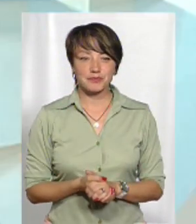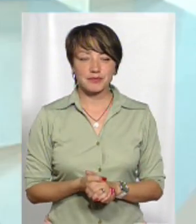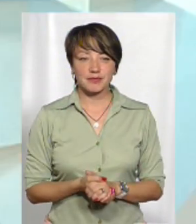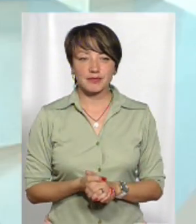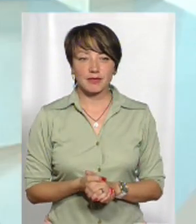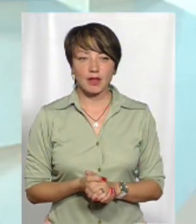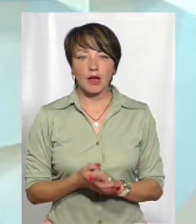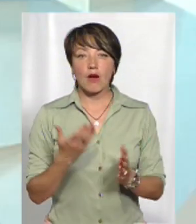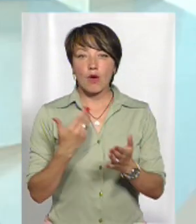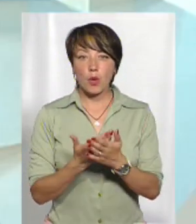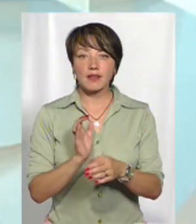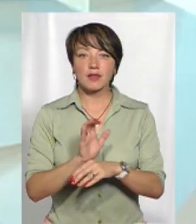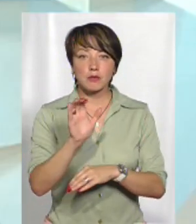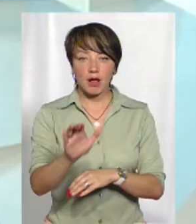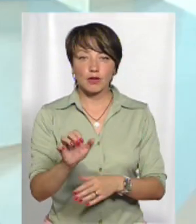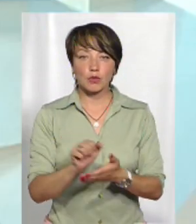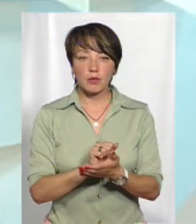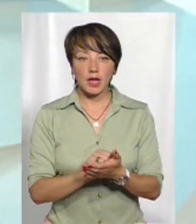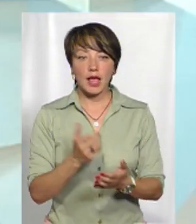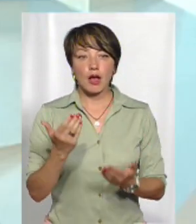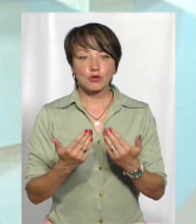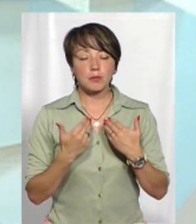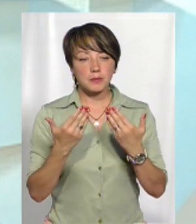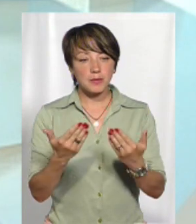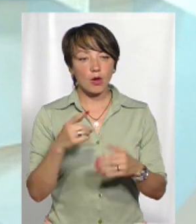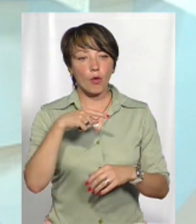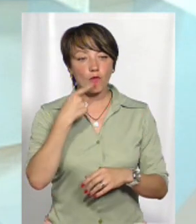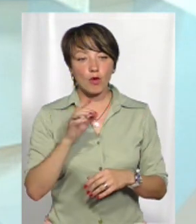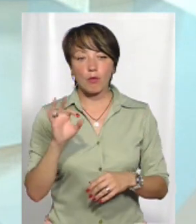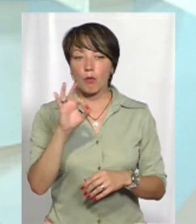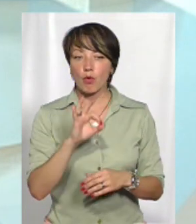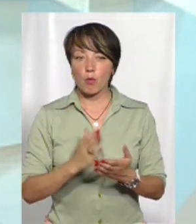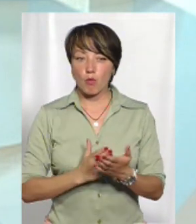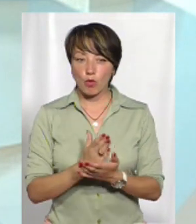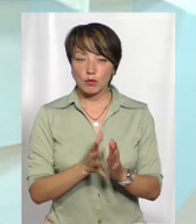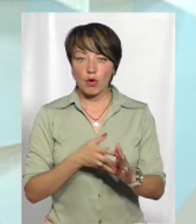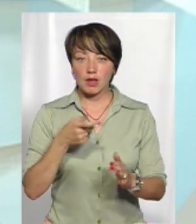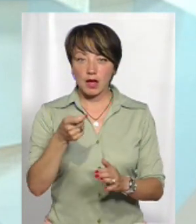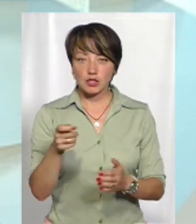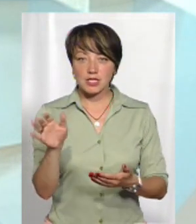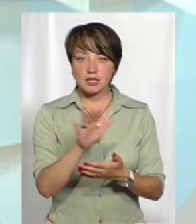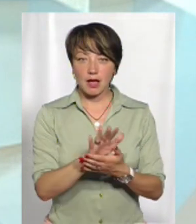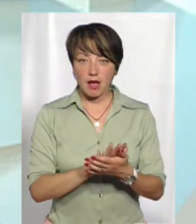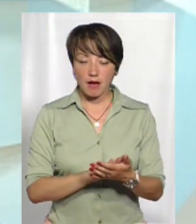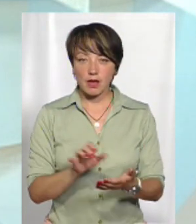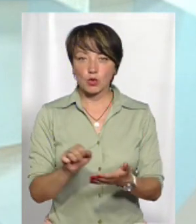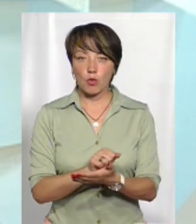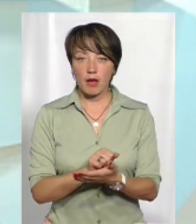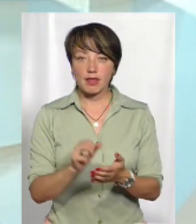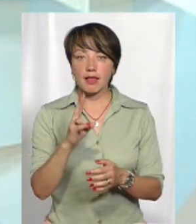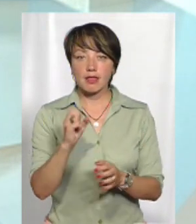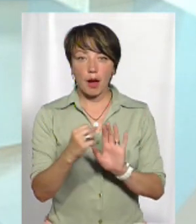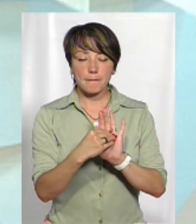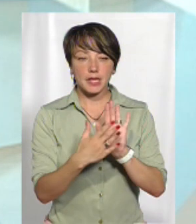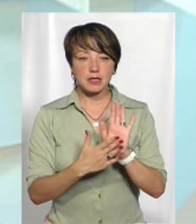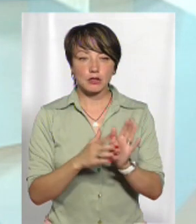От відправили документи, все вже оформлено. Якщо ми з вами говоримо лише про послугу подачі заяви і документів на